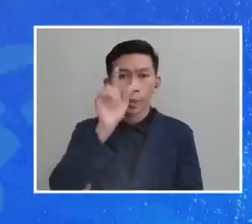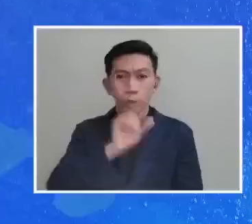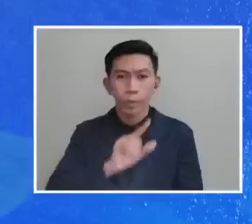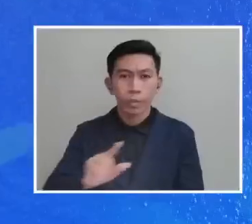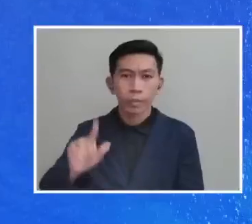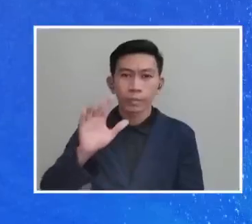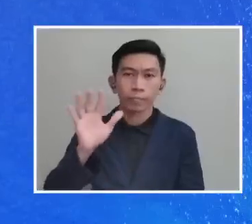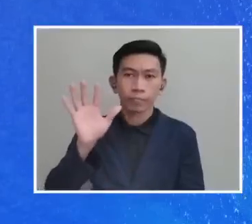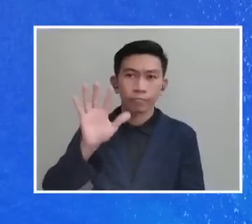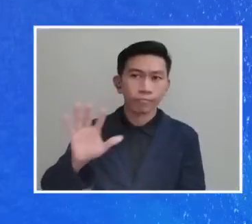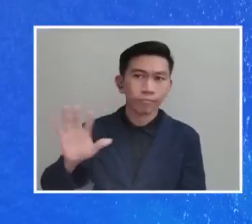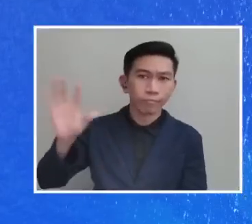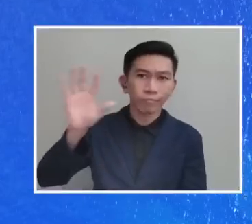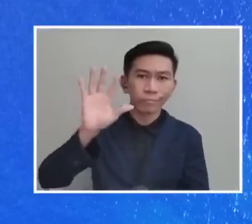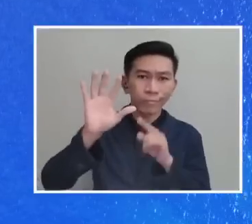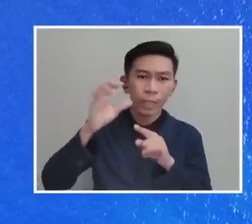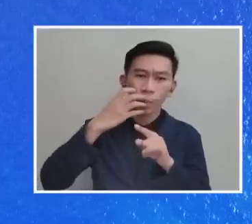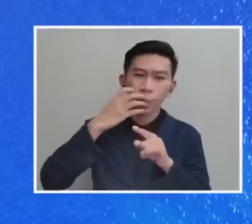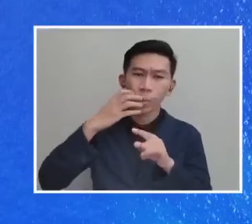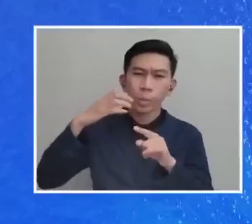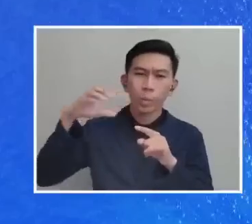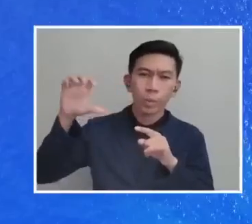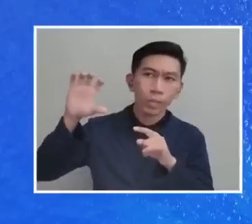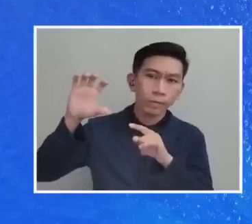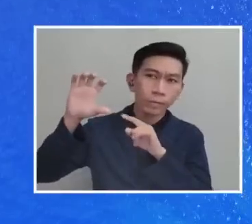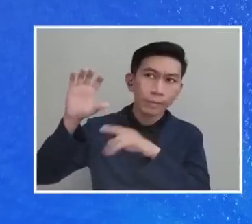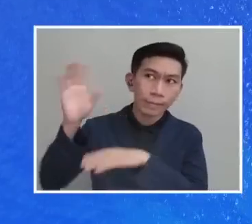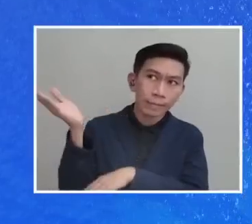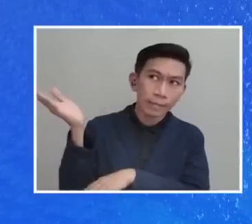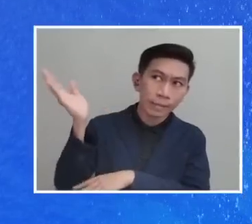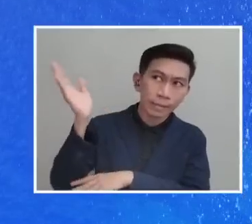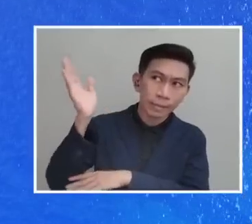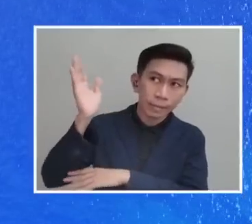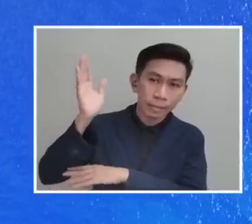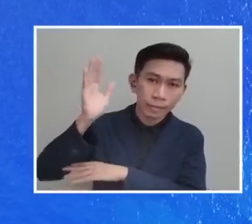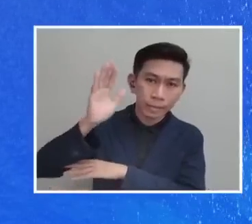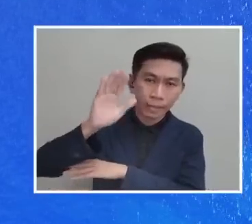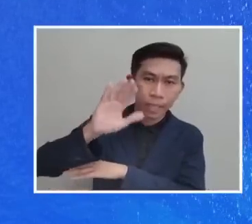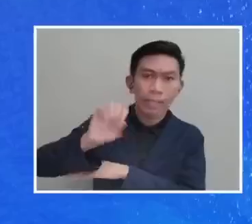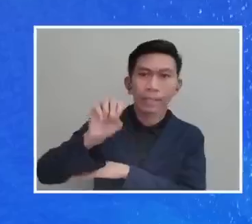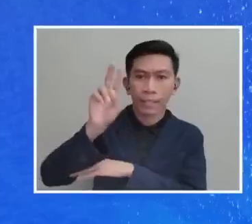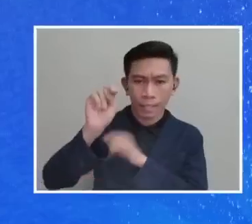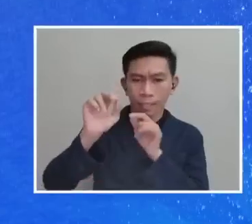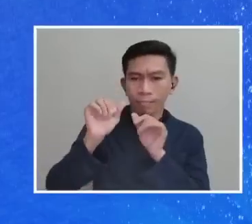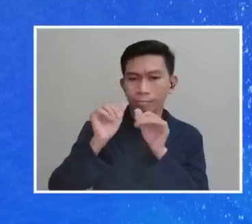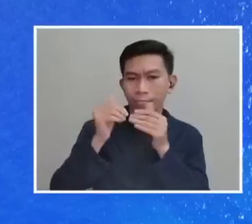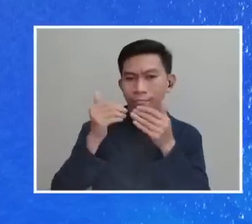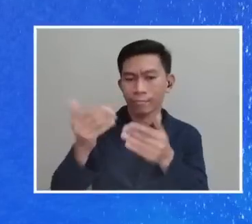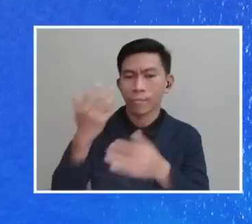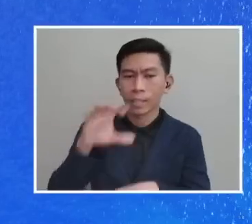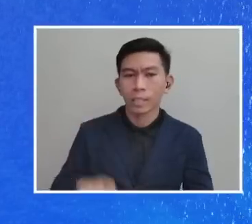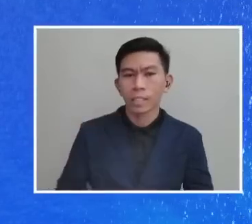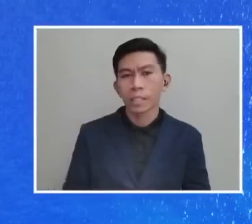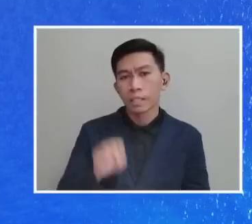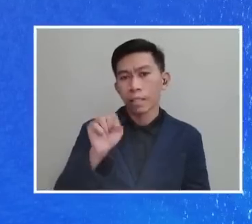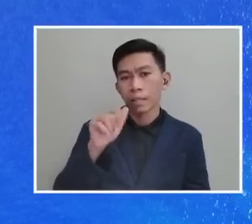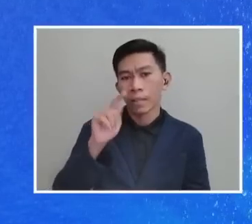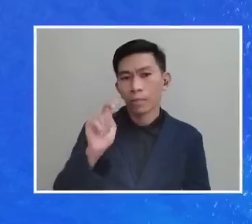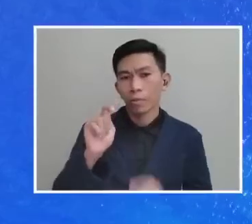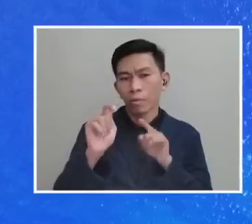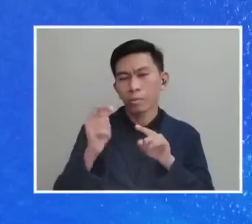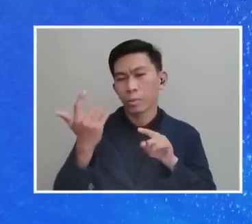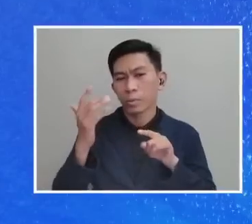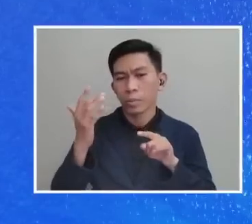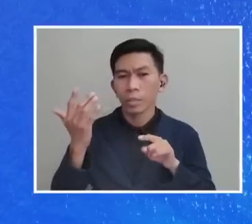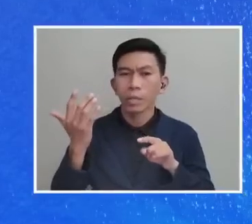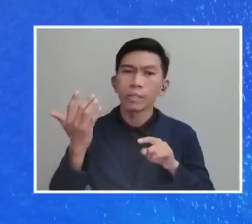at mainit hanggang pagkapananghalian bukas at sa Linggo. Sabado ng hapon sa may bahagi ng Ilocos Region, Western Cordillera at Occidental